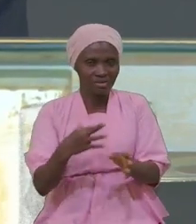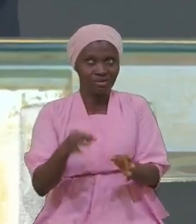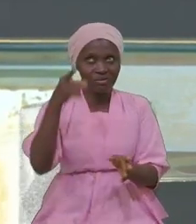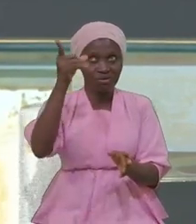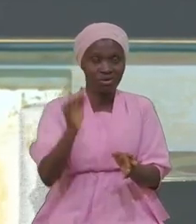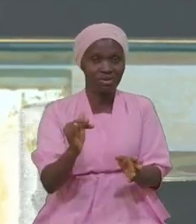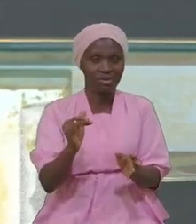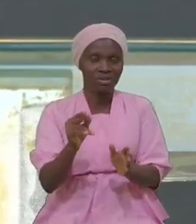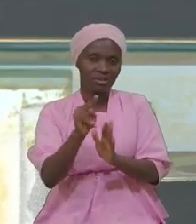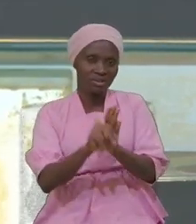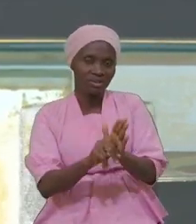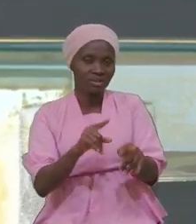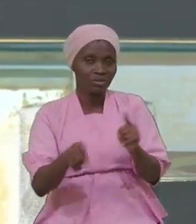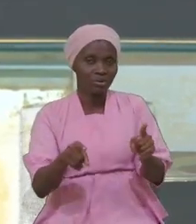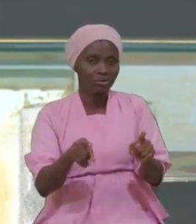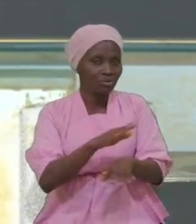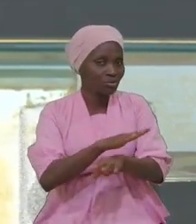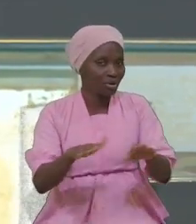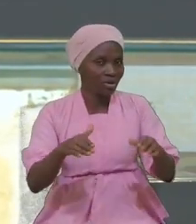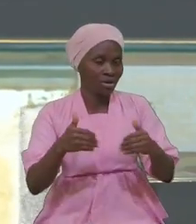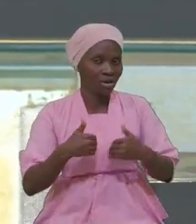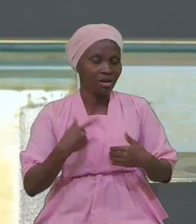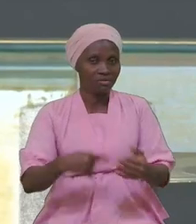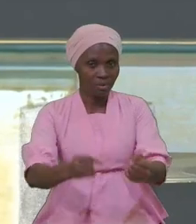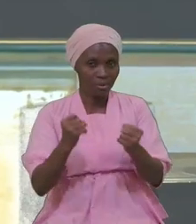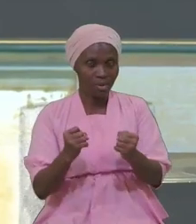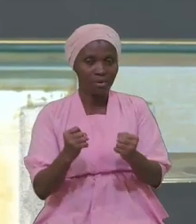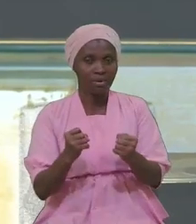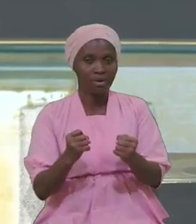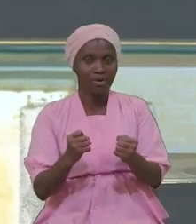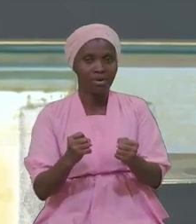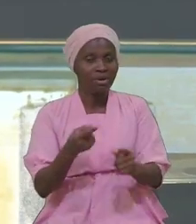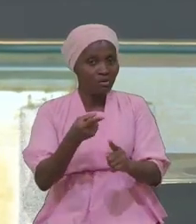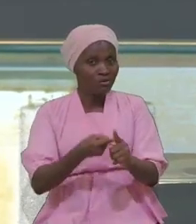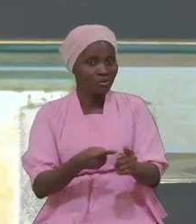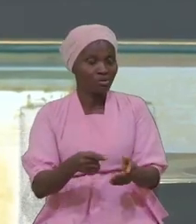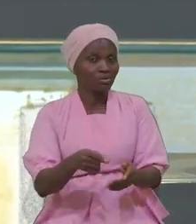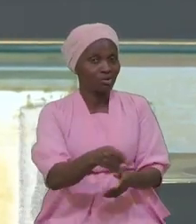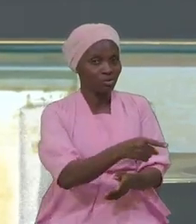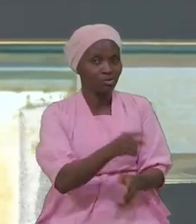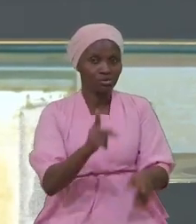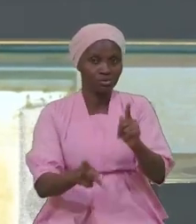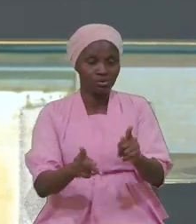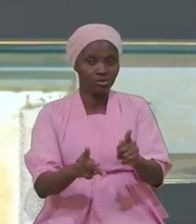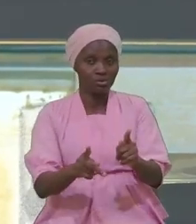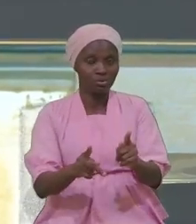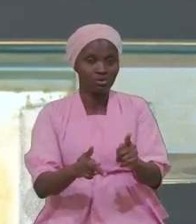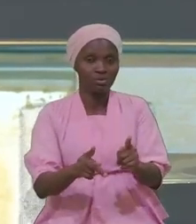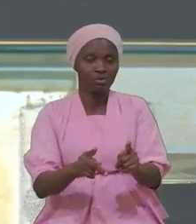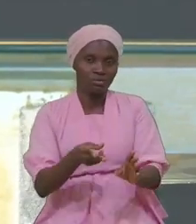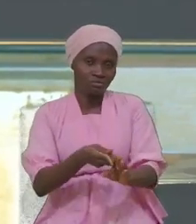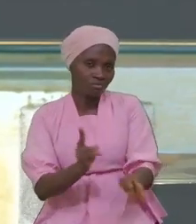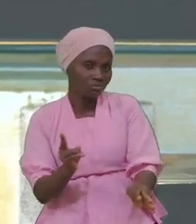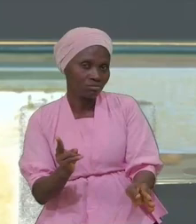de la piété, mais reniant ce qui en fait la force. Éloigne-toi de ces hommes-là. Éloigne-toi de ces